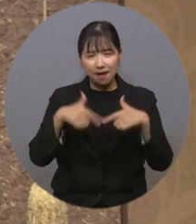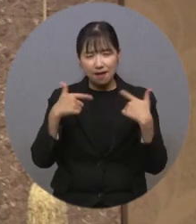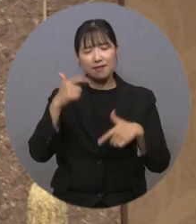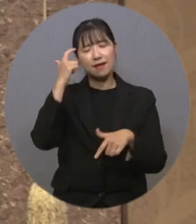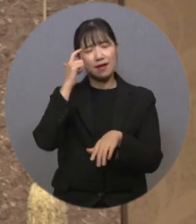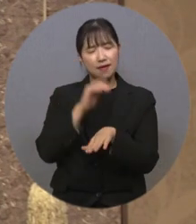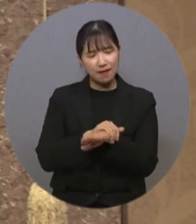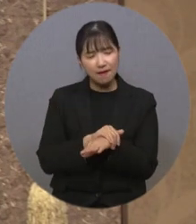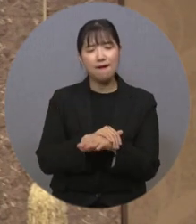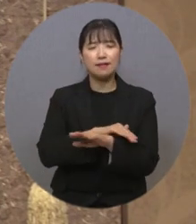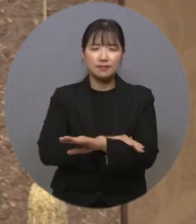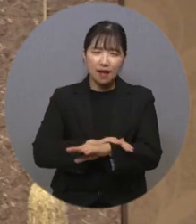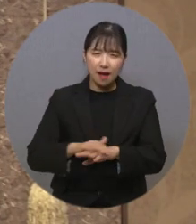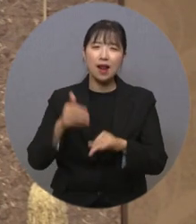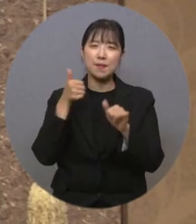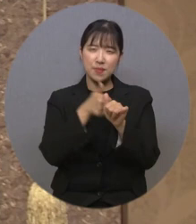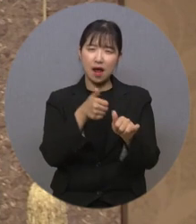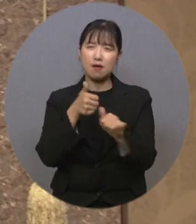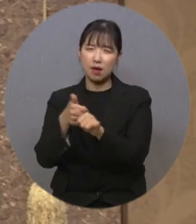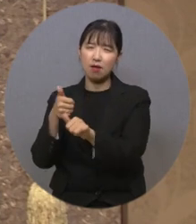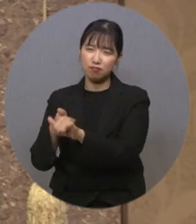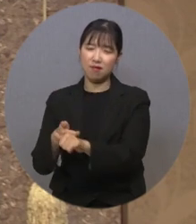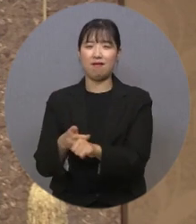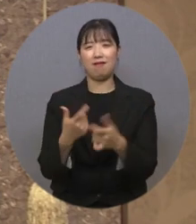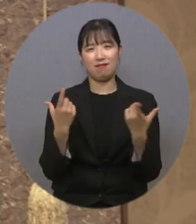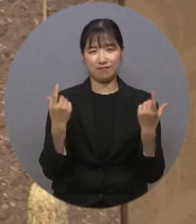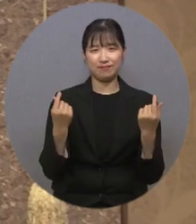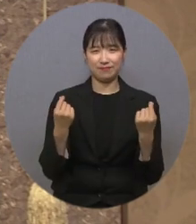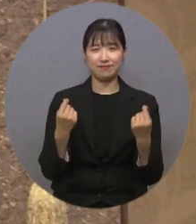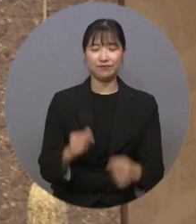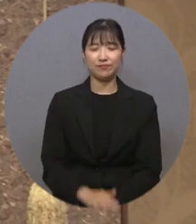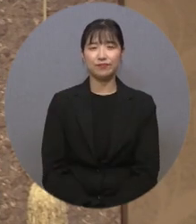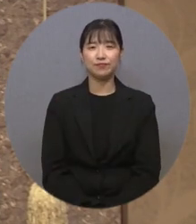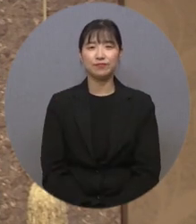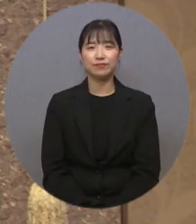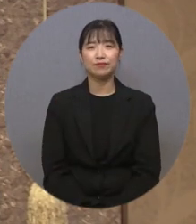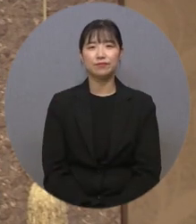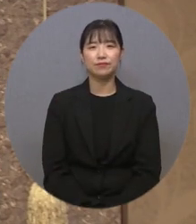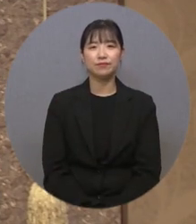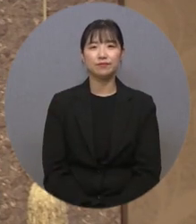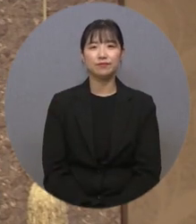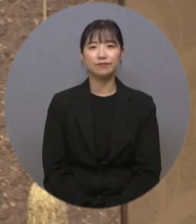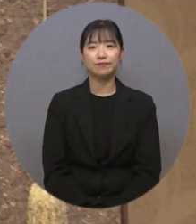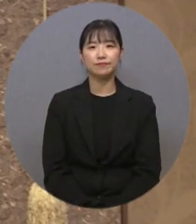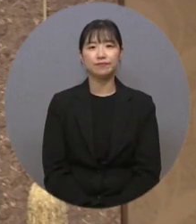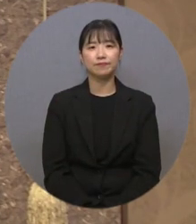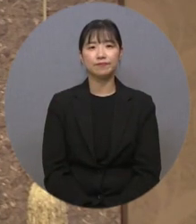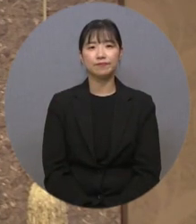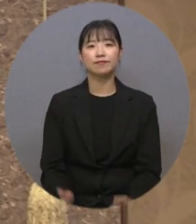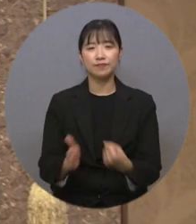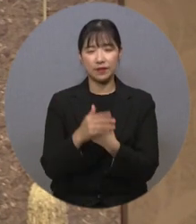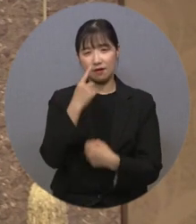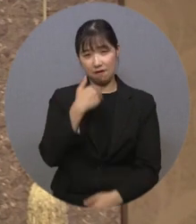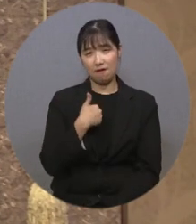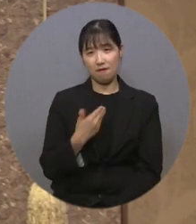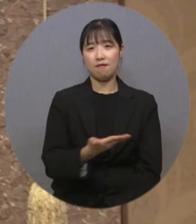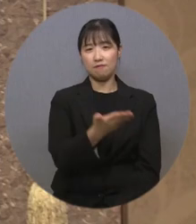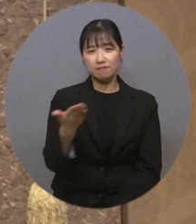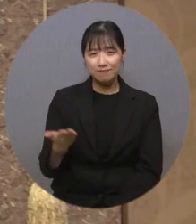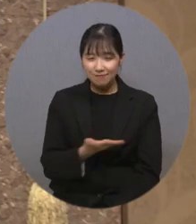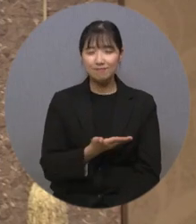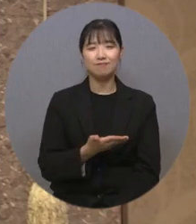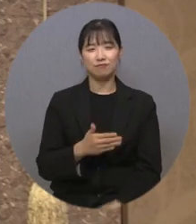슬기롭게 잘 이겨낸 민족이 자랑스러운 우리 민족입니다. 그래서 저와 여러분 또 우리